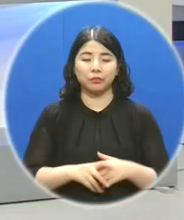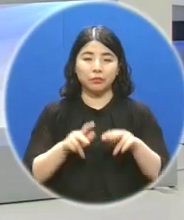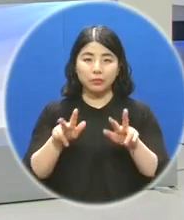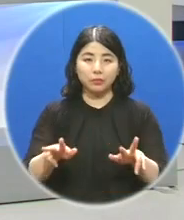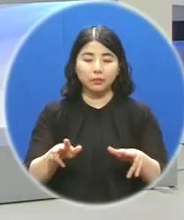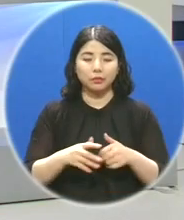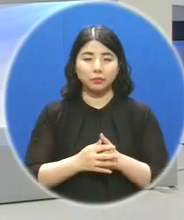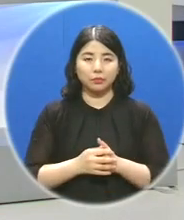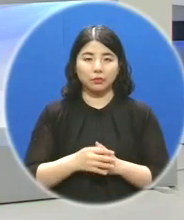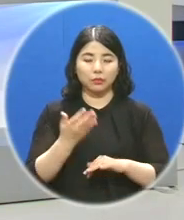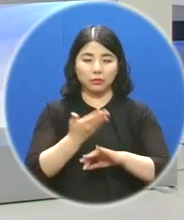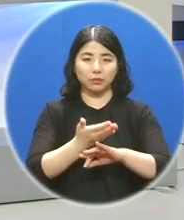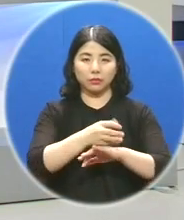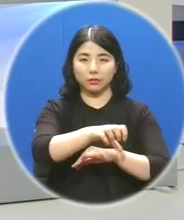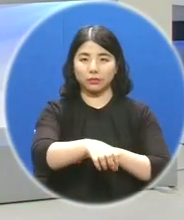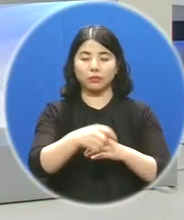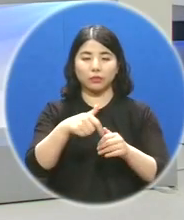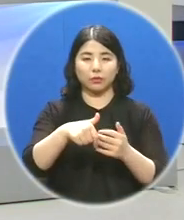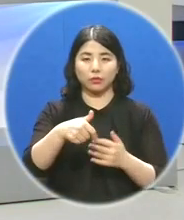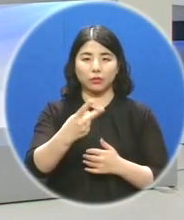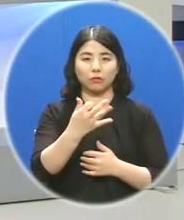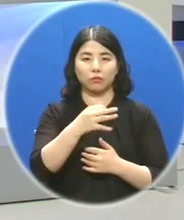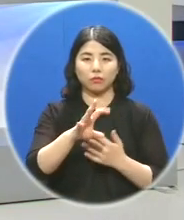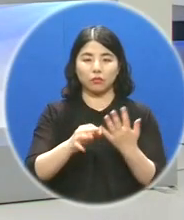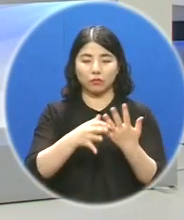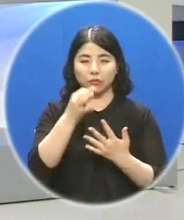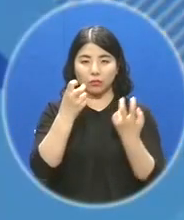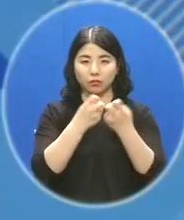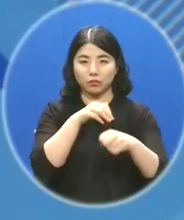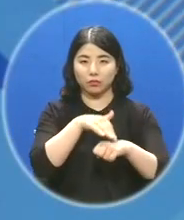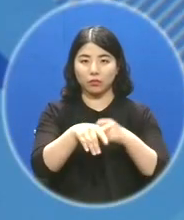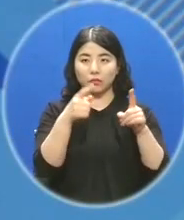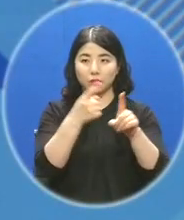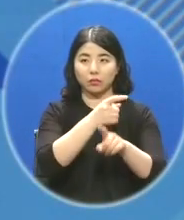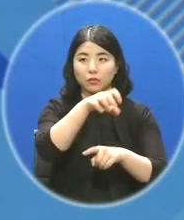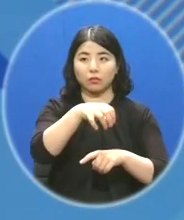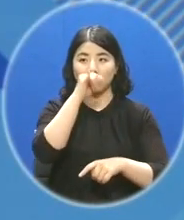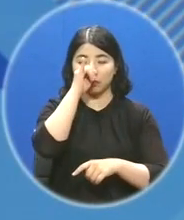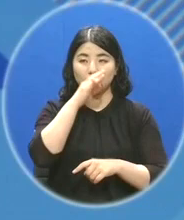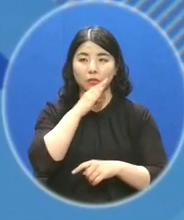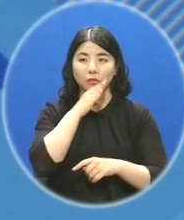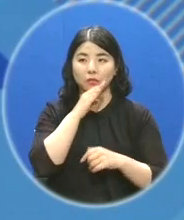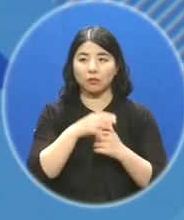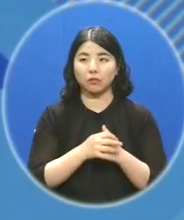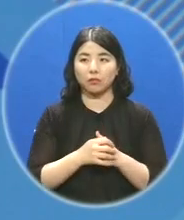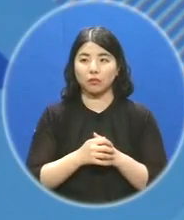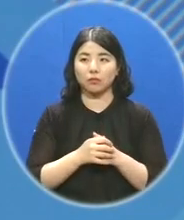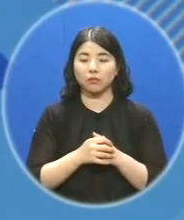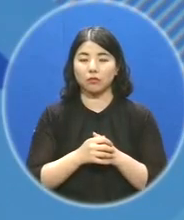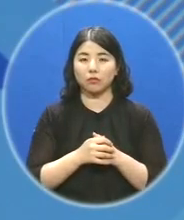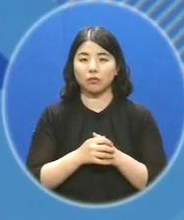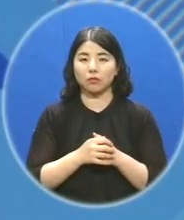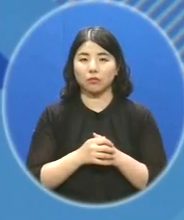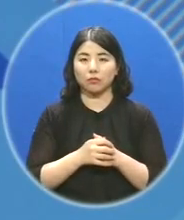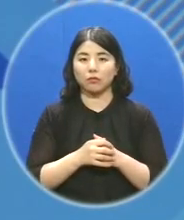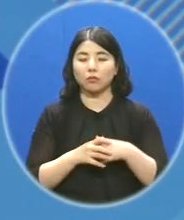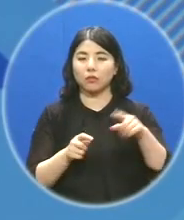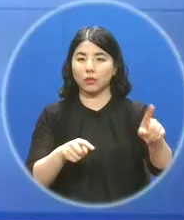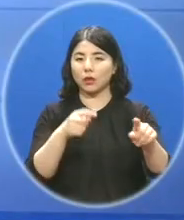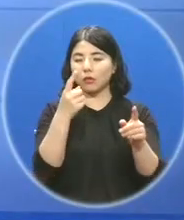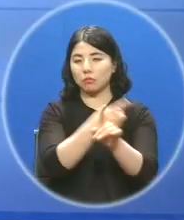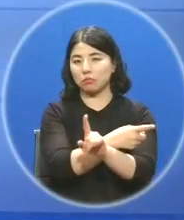지금 다른 데서 이제 이런 교황 선출 방식을 바꾼 곳이 있지 않겠습니까? 교황 선출 방식을